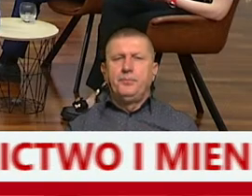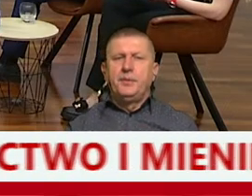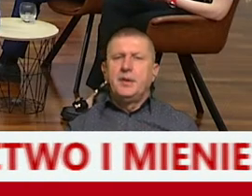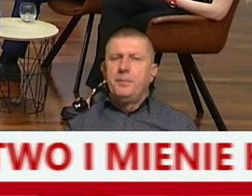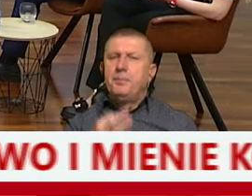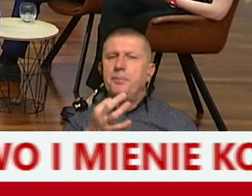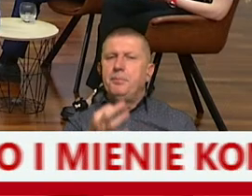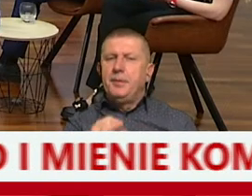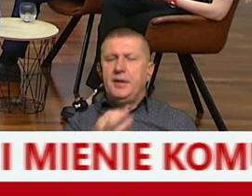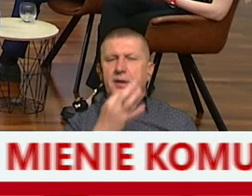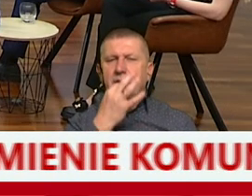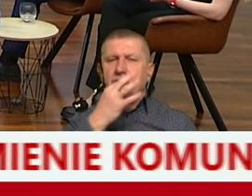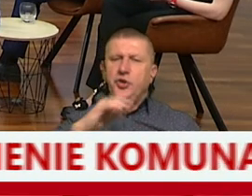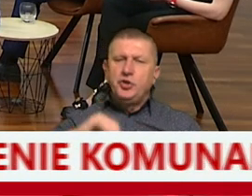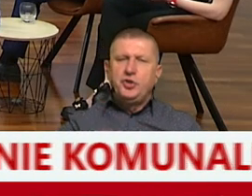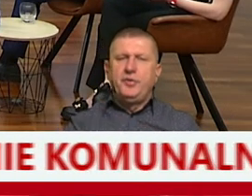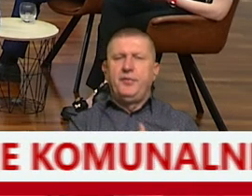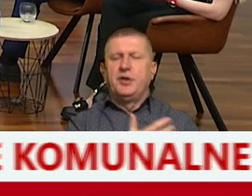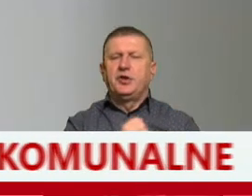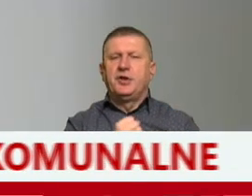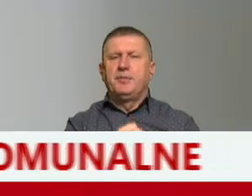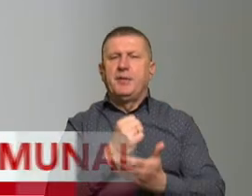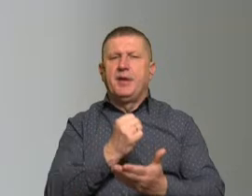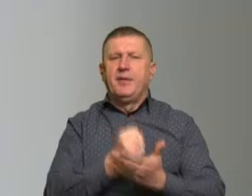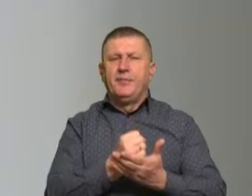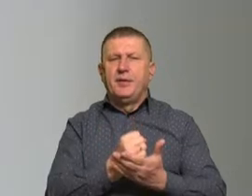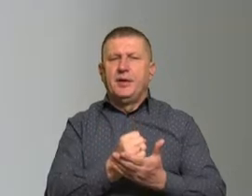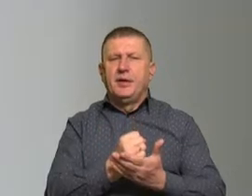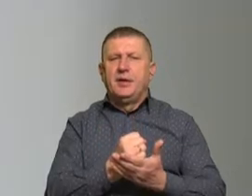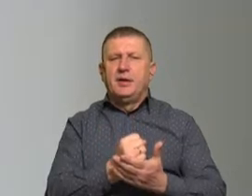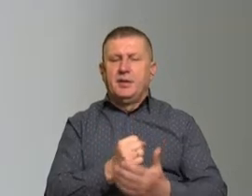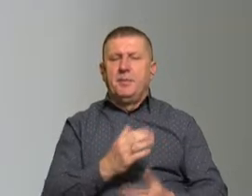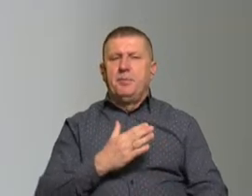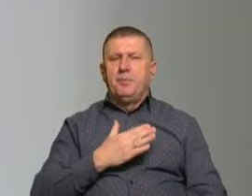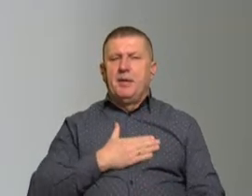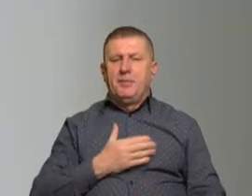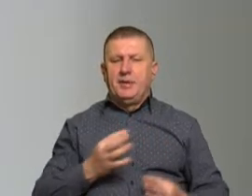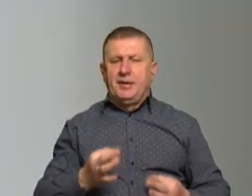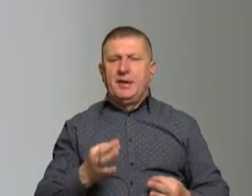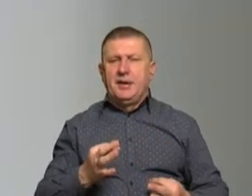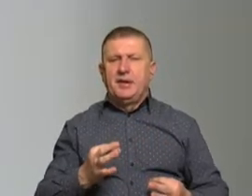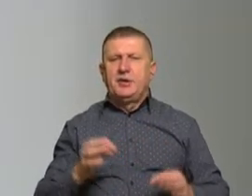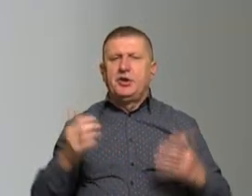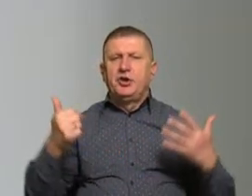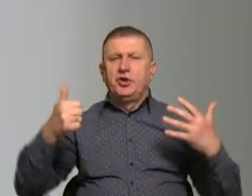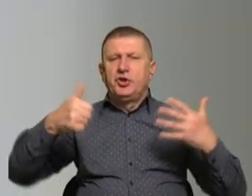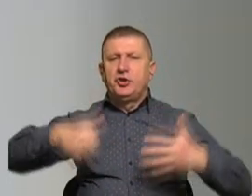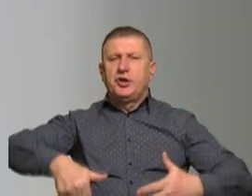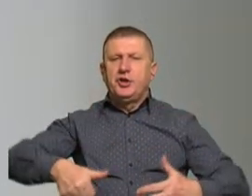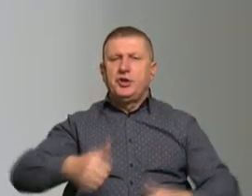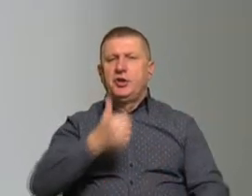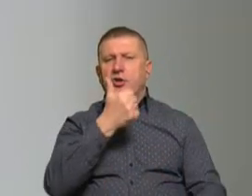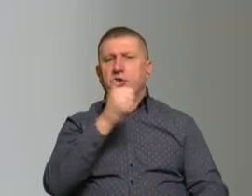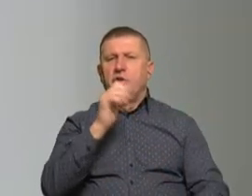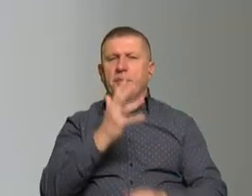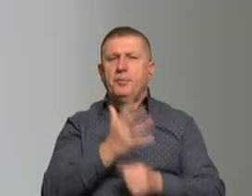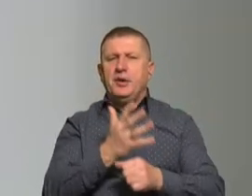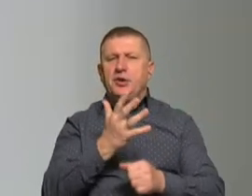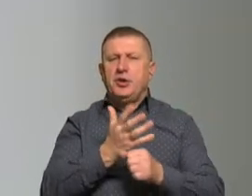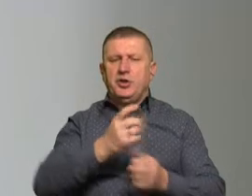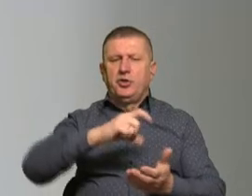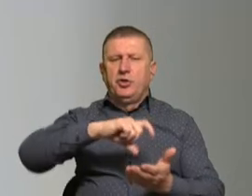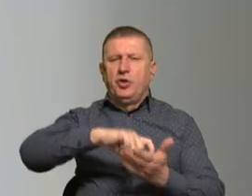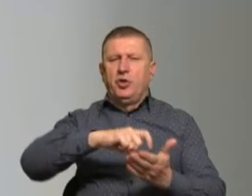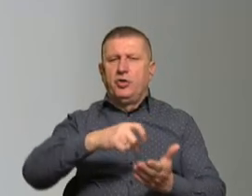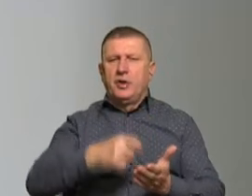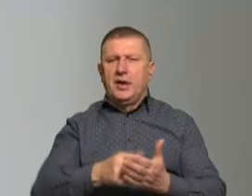pytanie od świeżych danych z Zakładu Gospodarki Mieszkaniowej. W zasobach ZGM-u jest teraz ponad 6150 lokali mieszkalnych, z tego